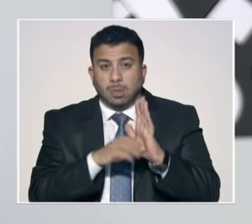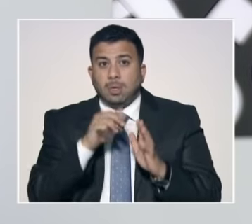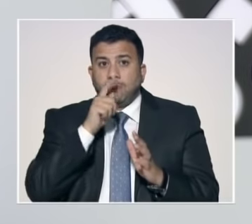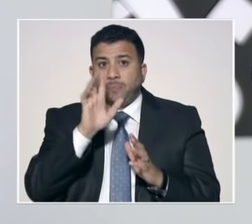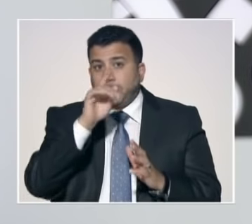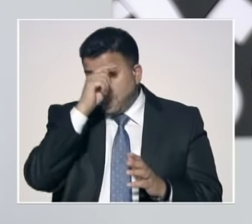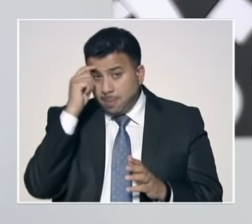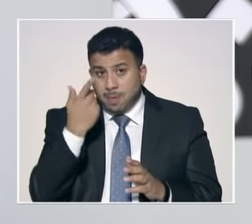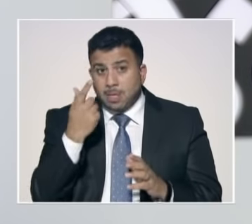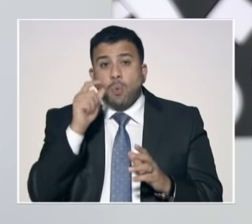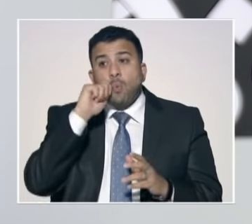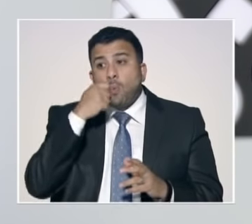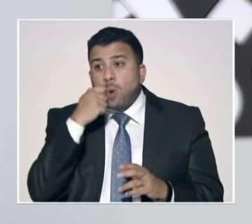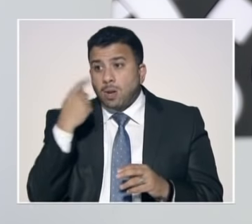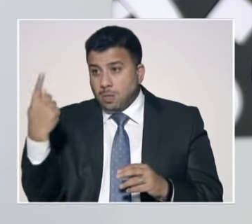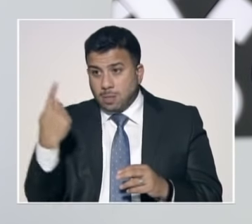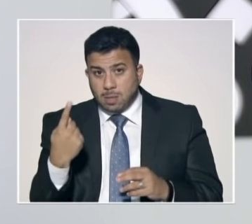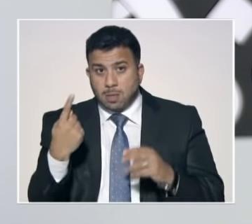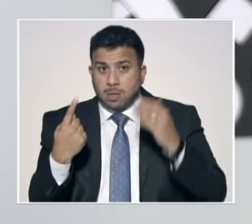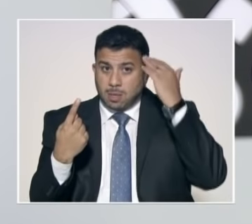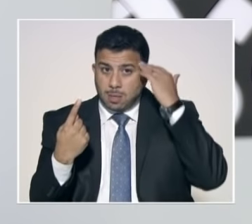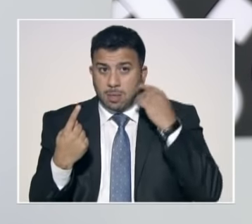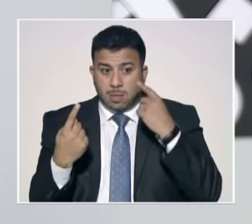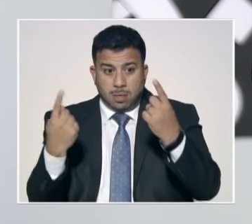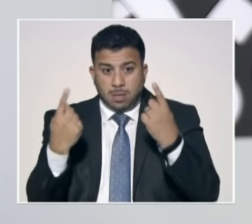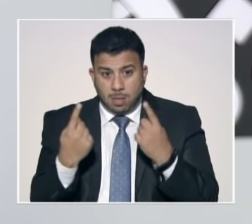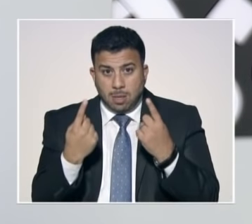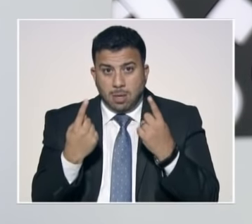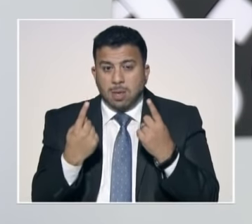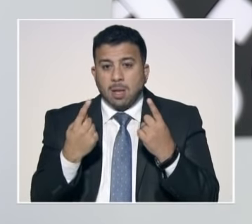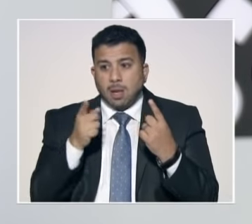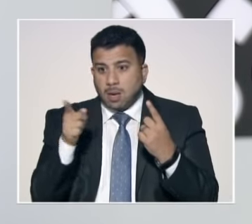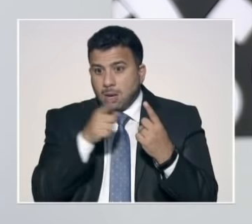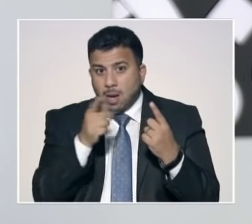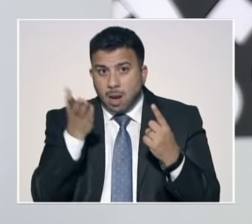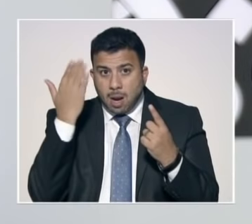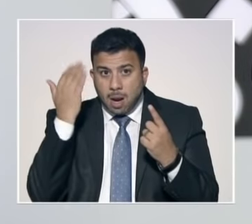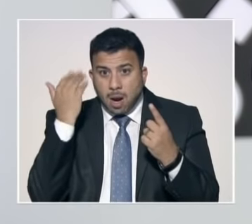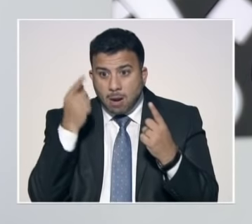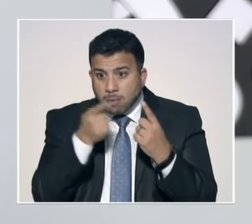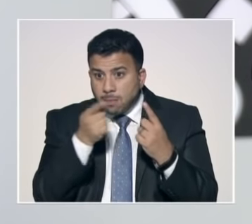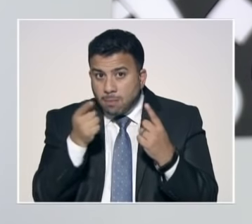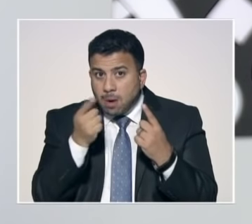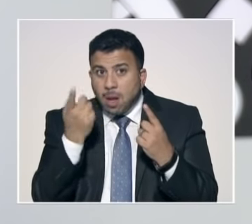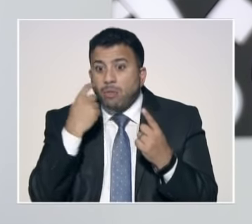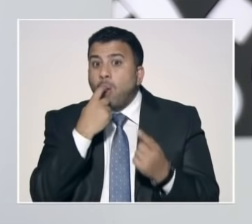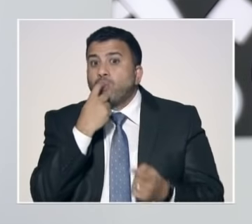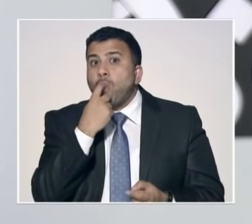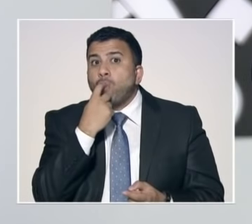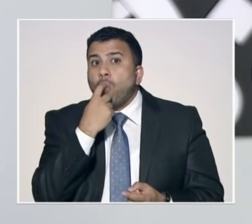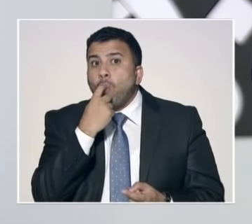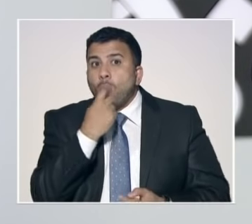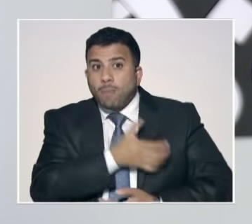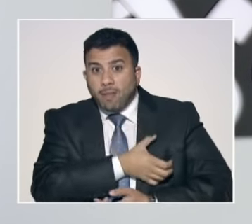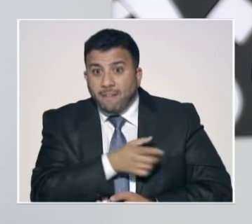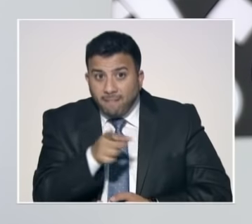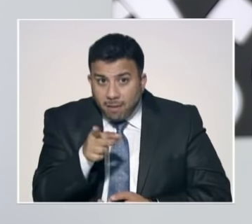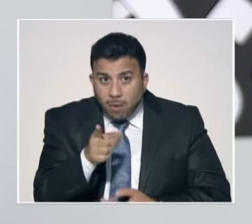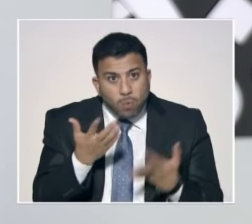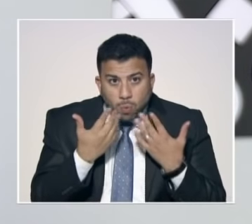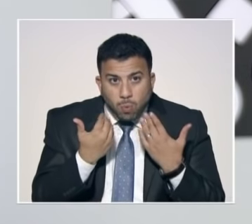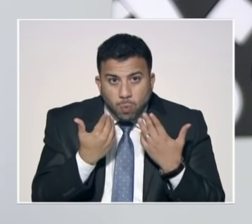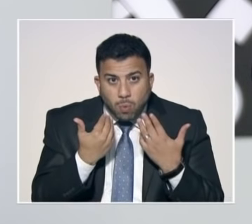من الموانع بأن ما يكون بينهم رضاعة مثلا أو شيء، يعني أجنبيين عن بعضهم في مسألة النكاح،